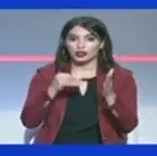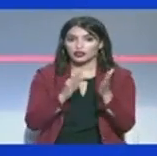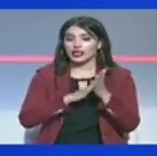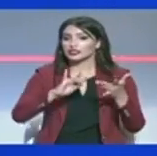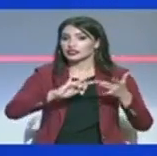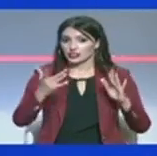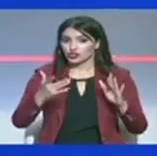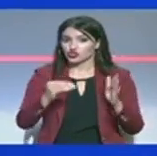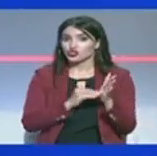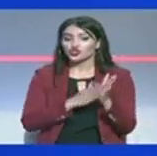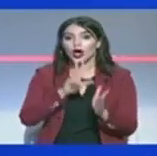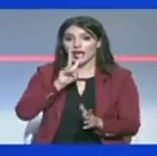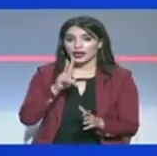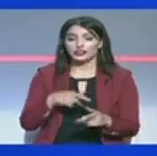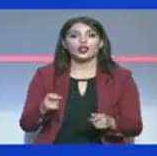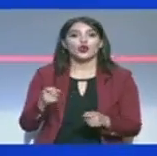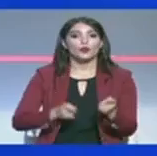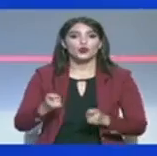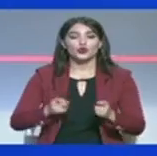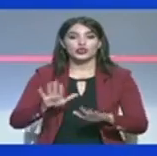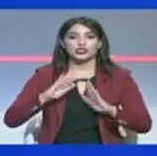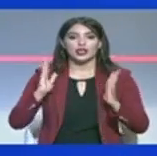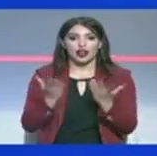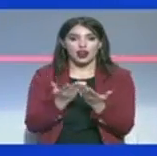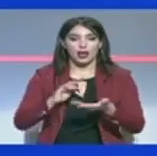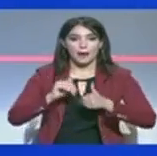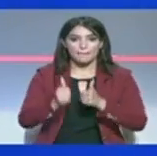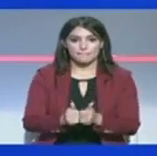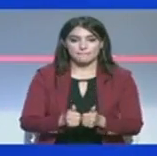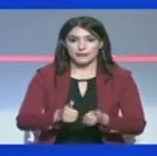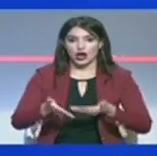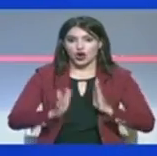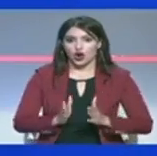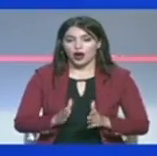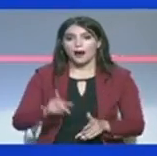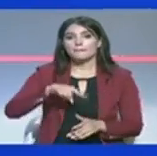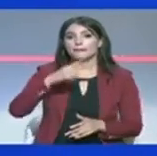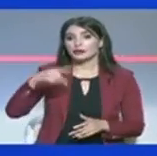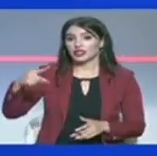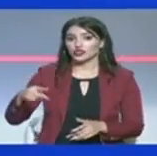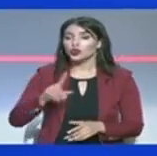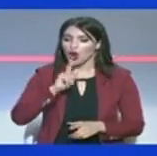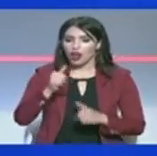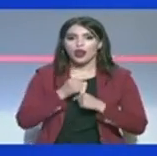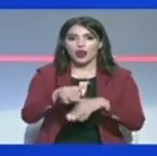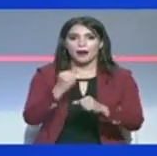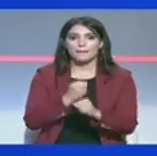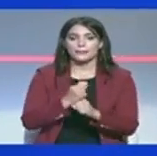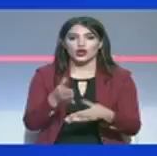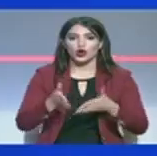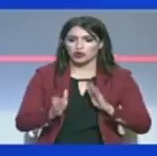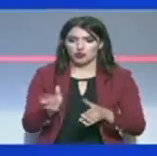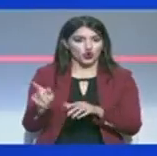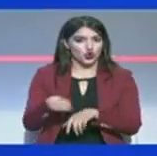بعد. وأكدت المديرة العامة لمستشفى الأطفال بشير حمزة باب سعدون بالعاصمة سير العمل بالمستشفى